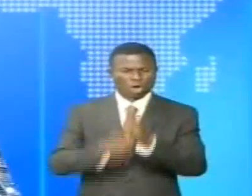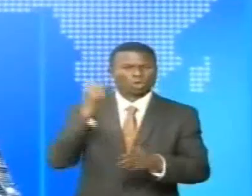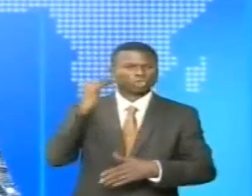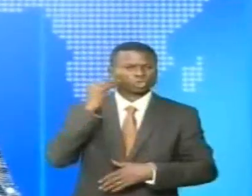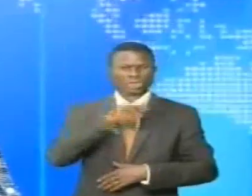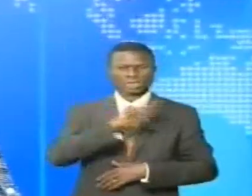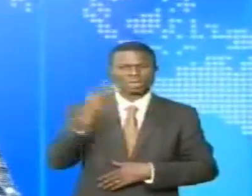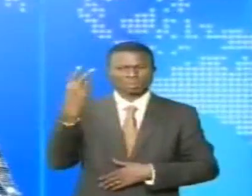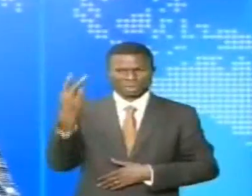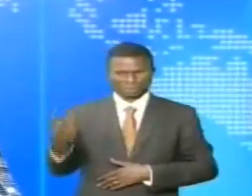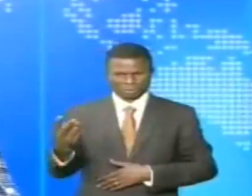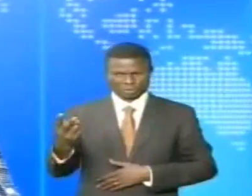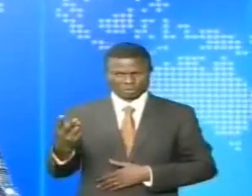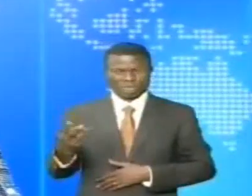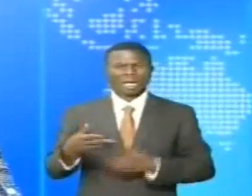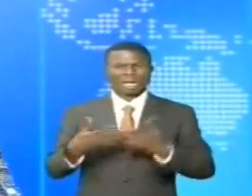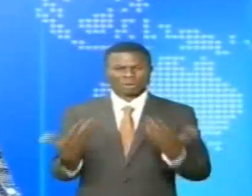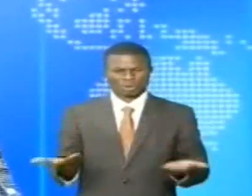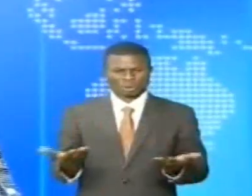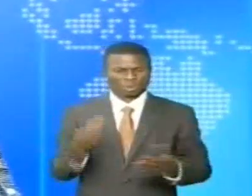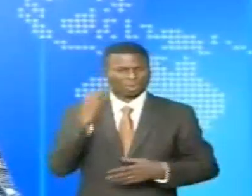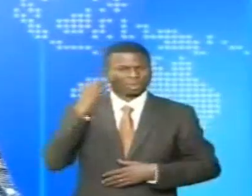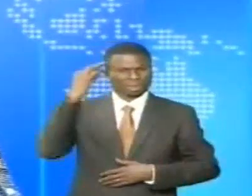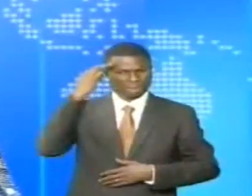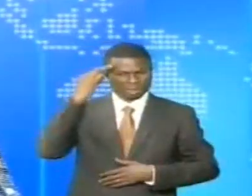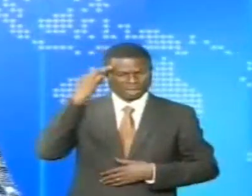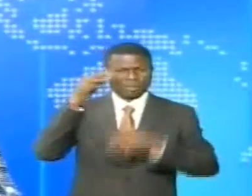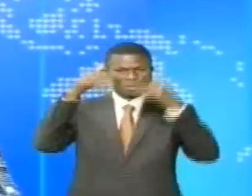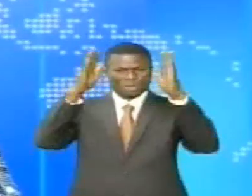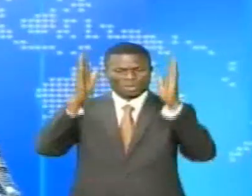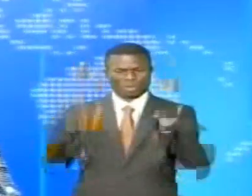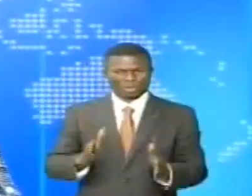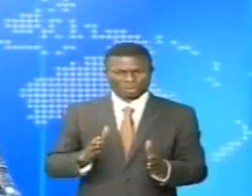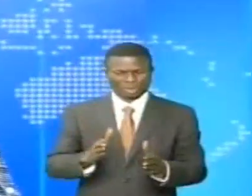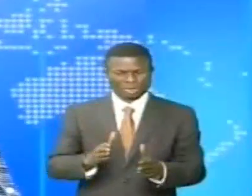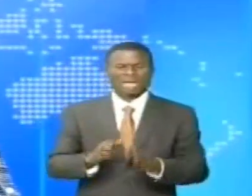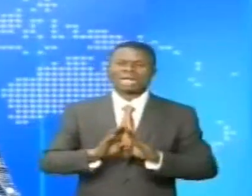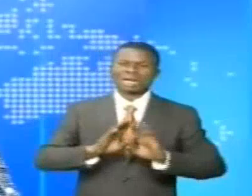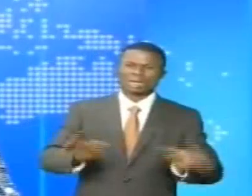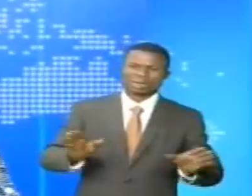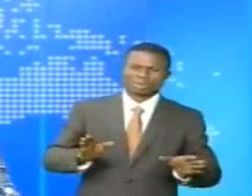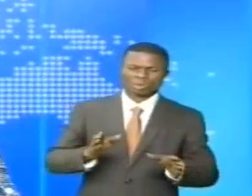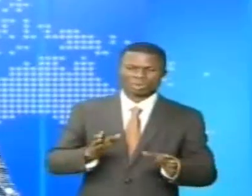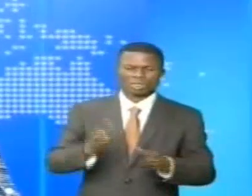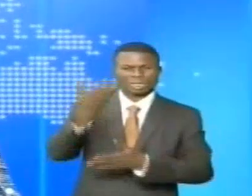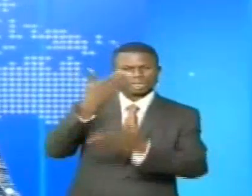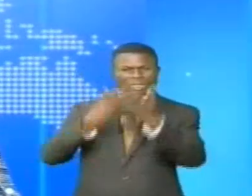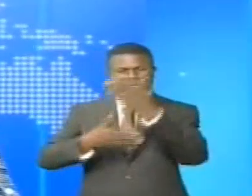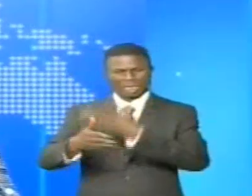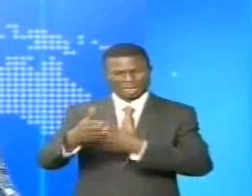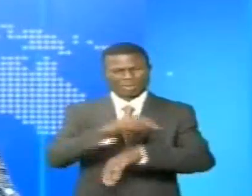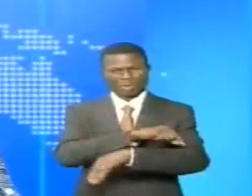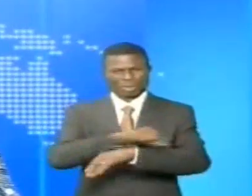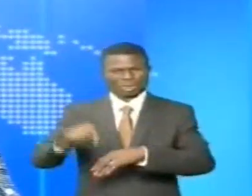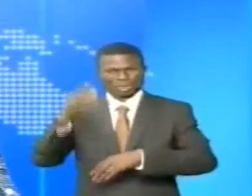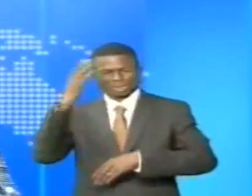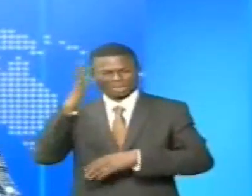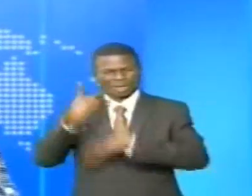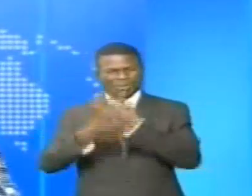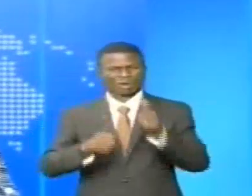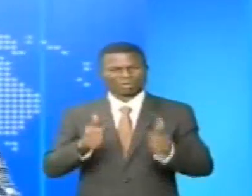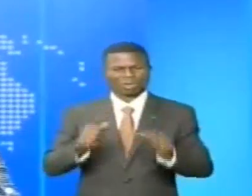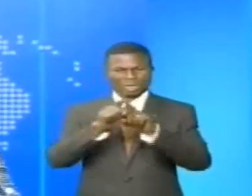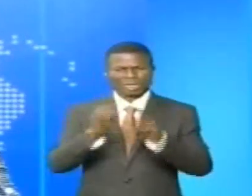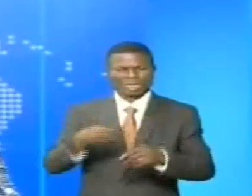juin 2020. Cependant, le ministère constate que les modalités du transfert des infrastructures, du savoir-faire et des